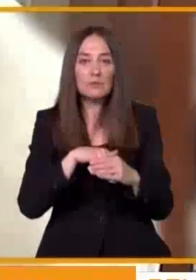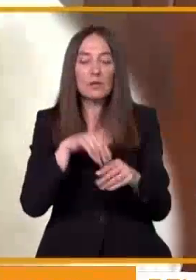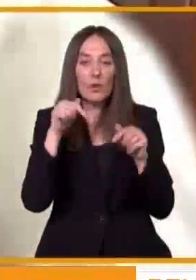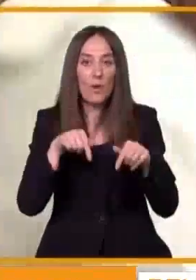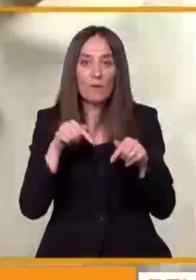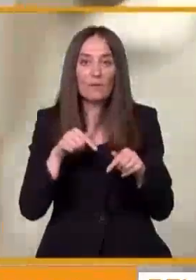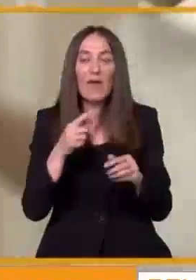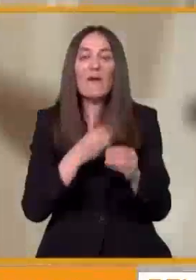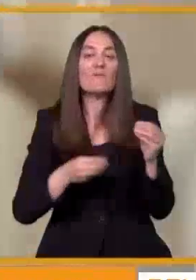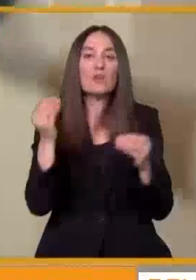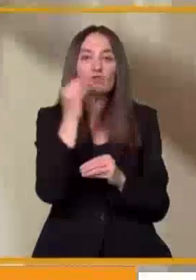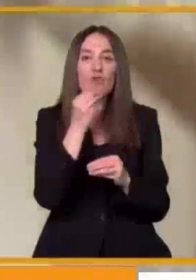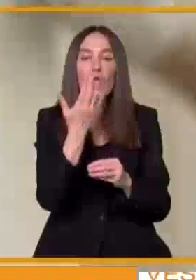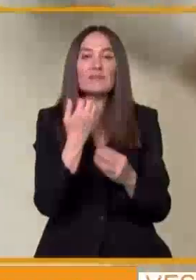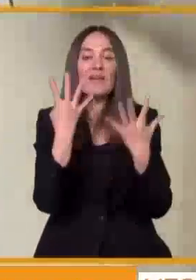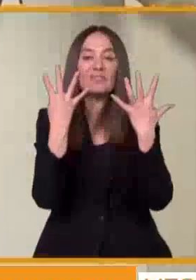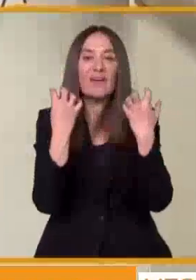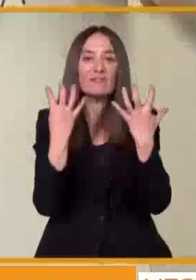ovde je više od